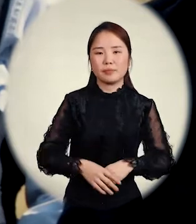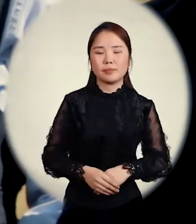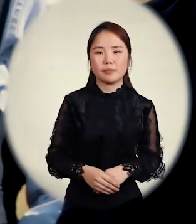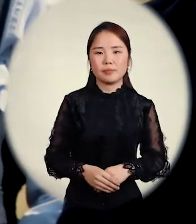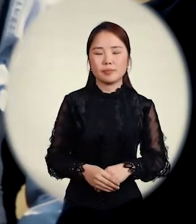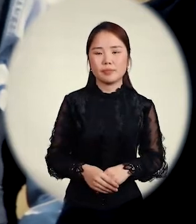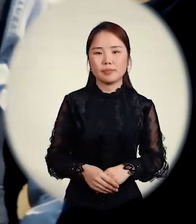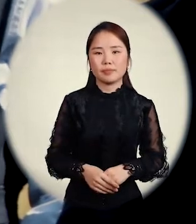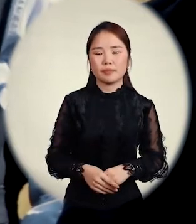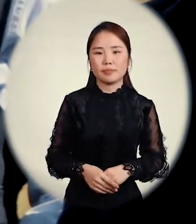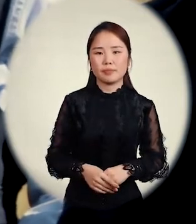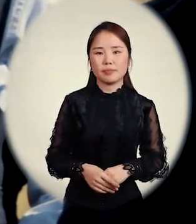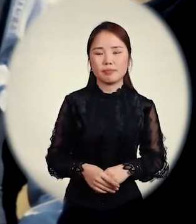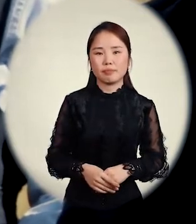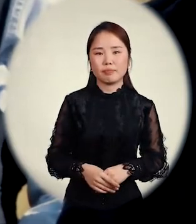Надад